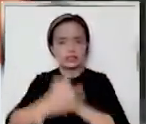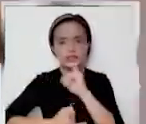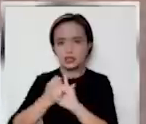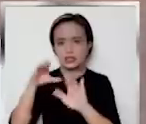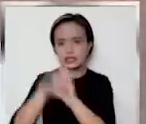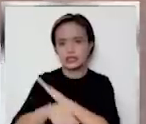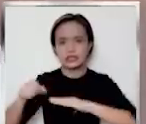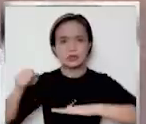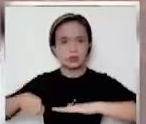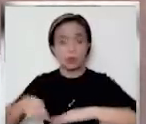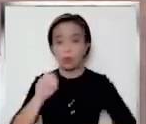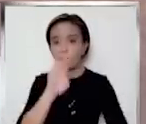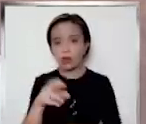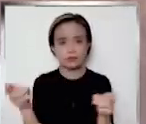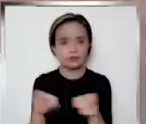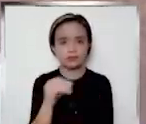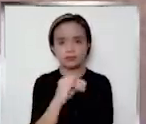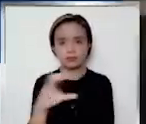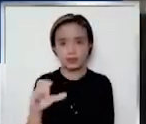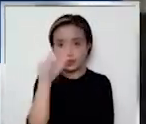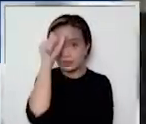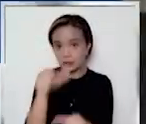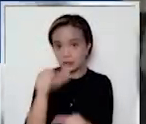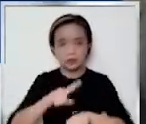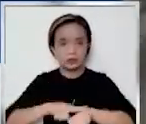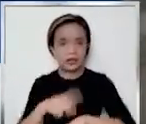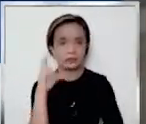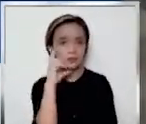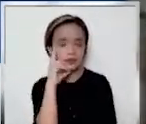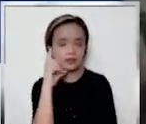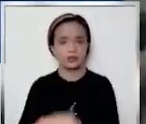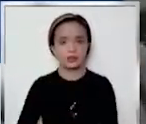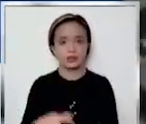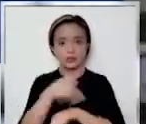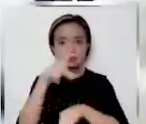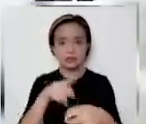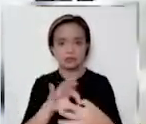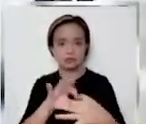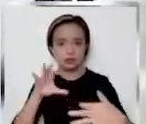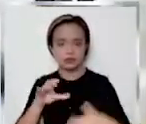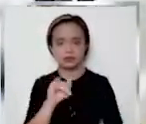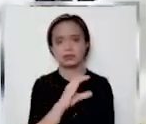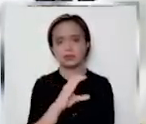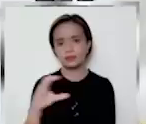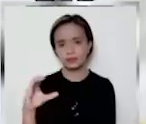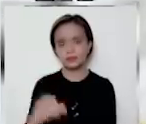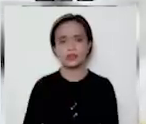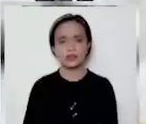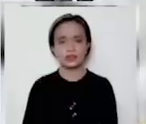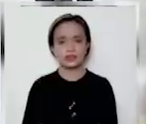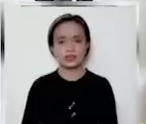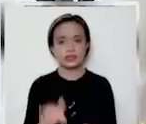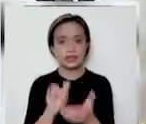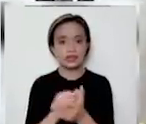ICC. Matatanda ang noong Administrasyong Duterte, tumiwalag ang Pilipinas sa ICC. Bagay na pinag-aaralan na